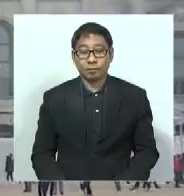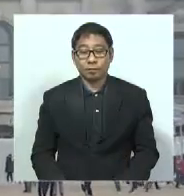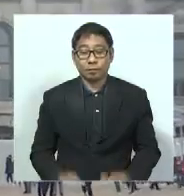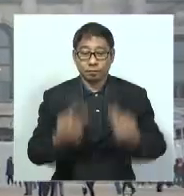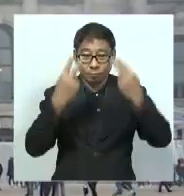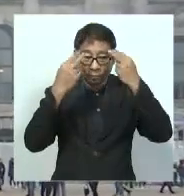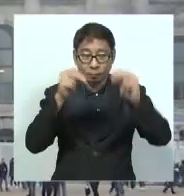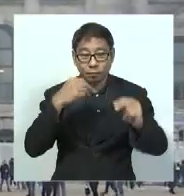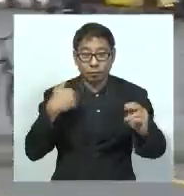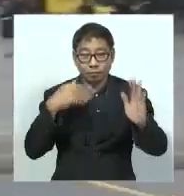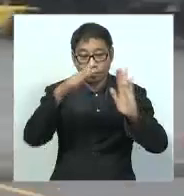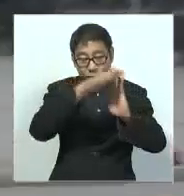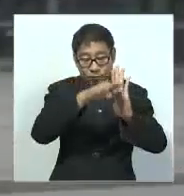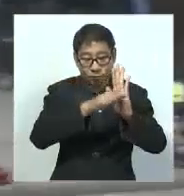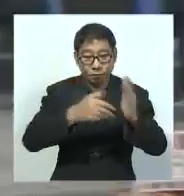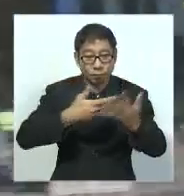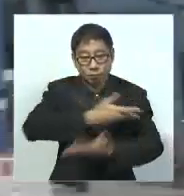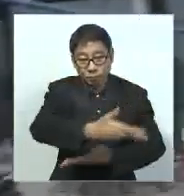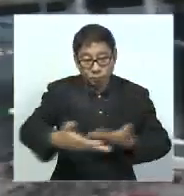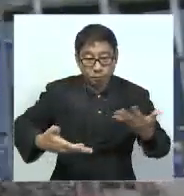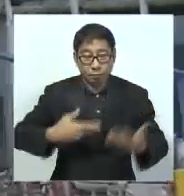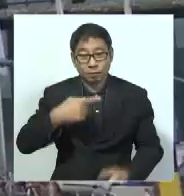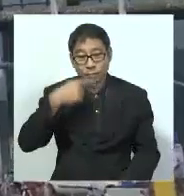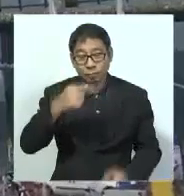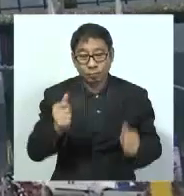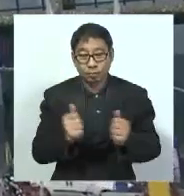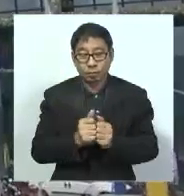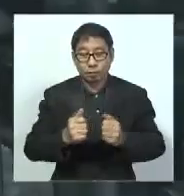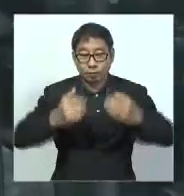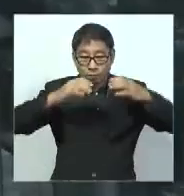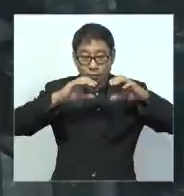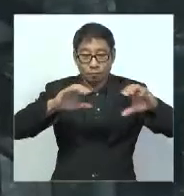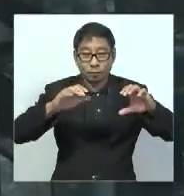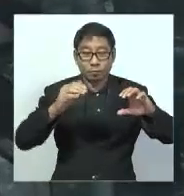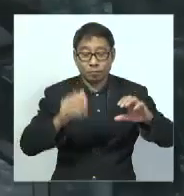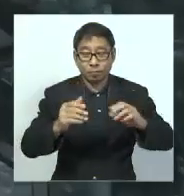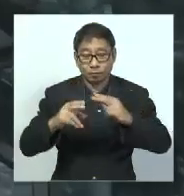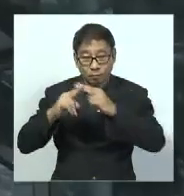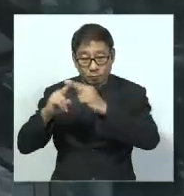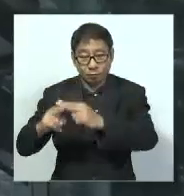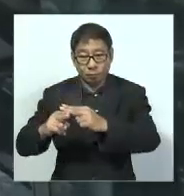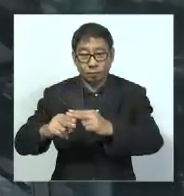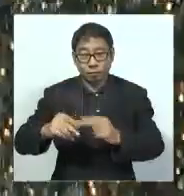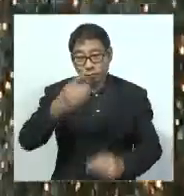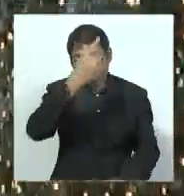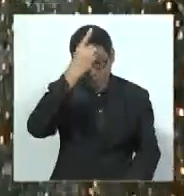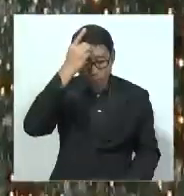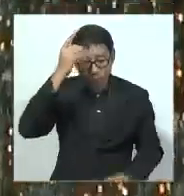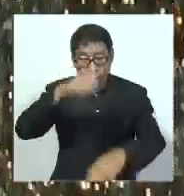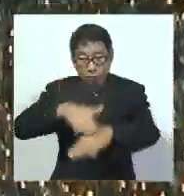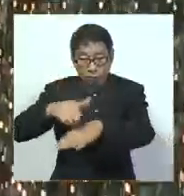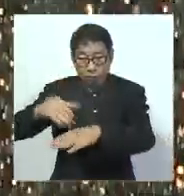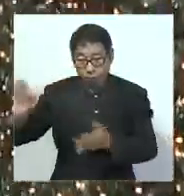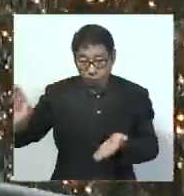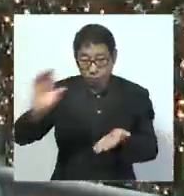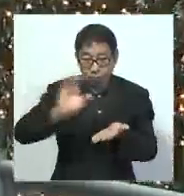นายกรัฐมนตรียังมีกำหนดการหารือและกล่าวสุนทรพจน์กับผู้แทนภาครัฐและผู้บริหารบริษัทเอกชนเยอรมันโดยจะเชิญชวนให้ม